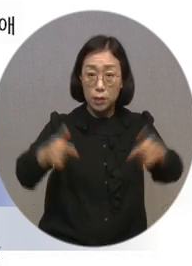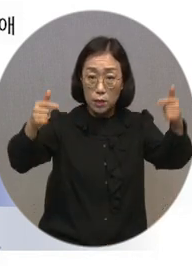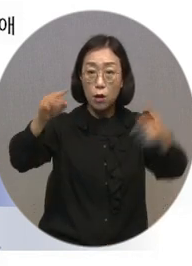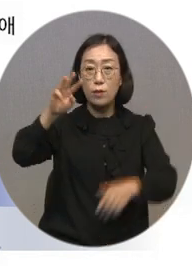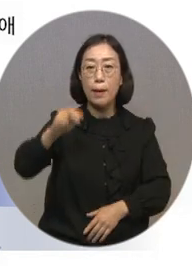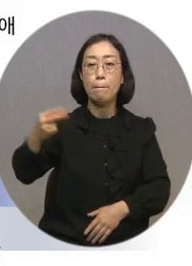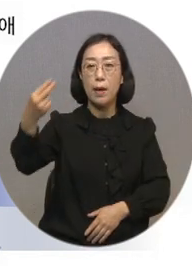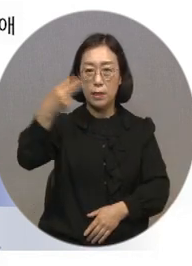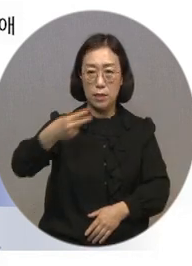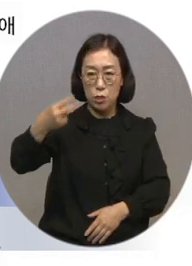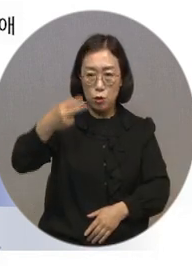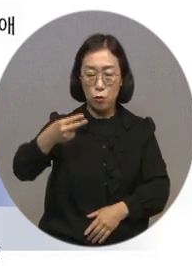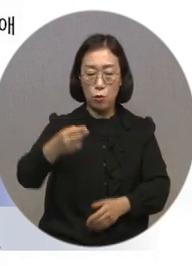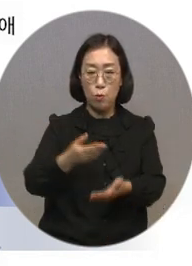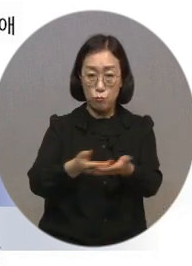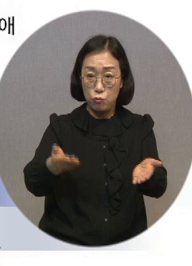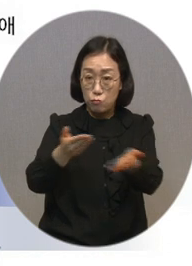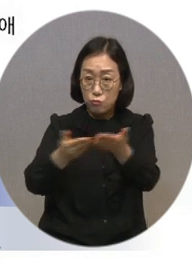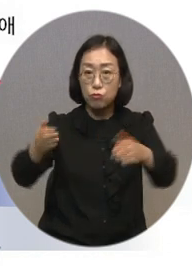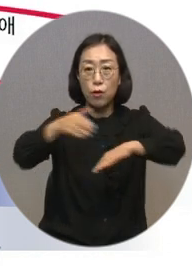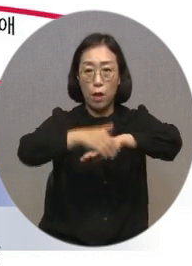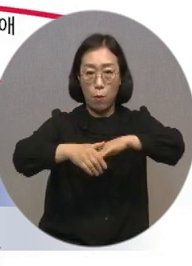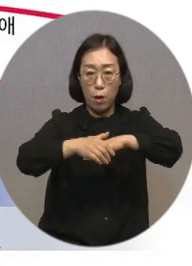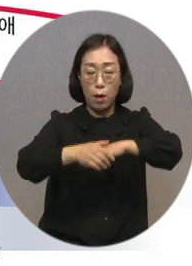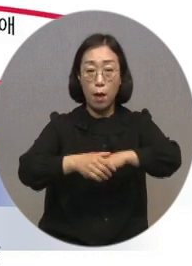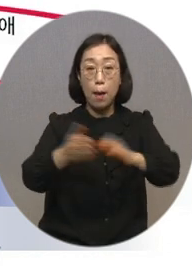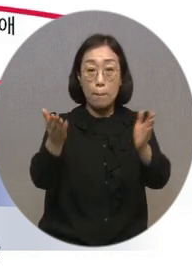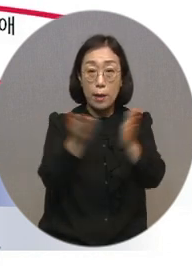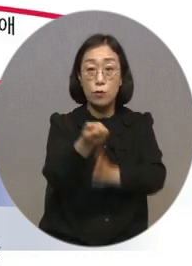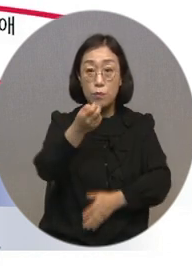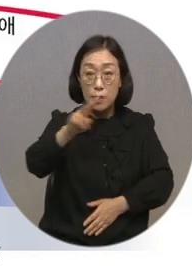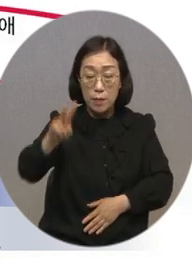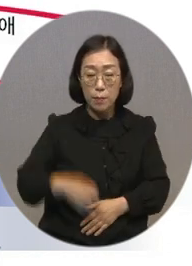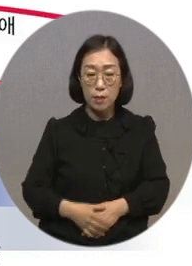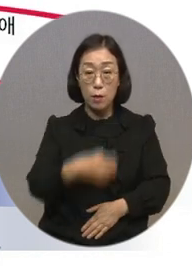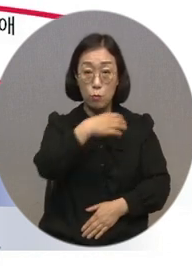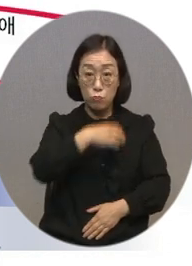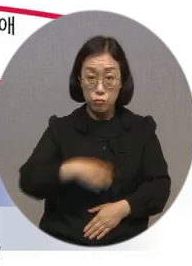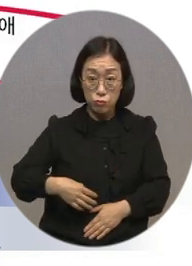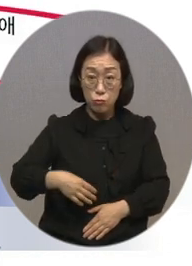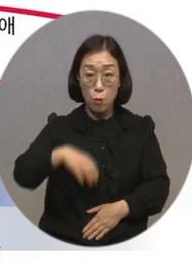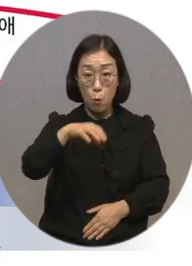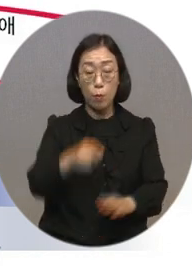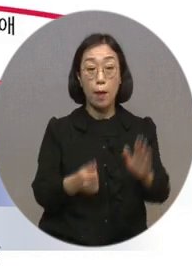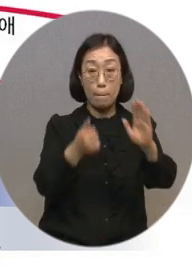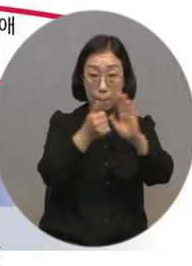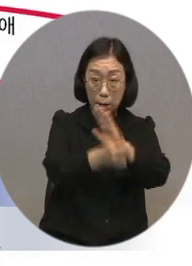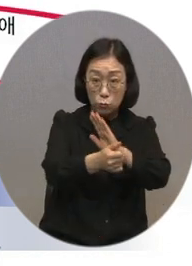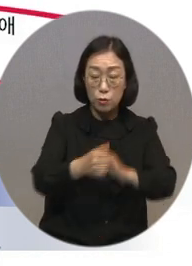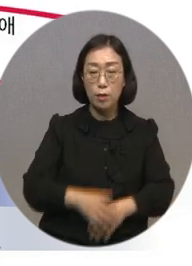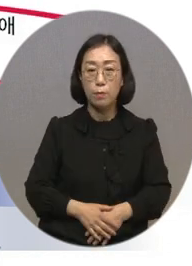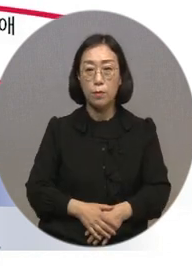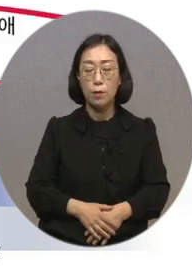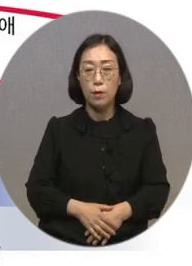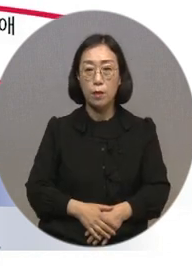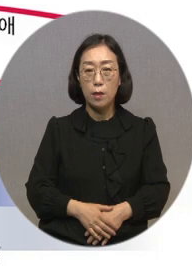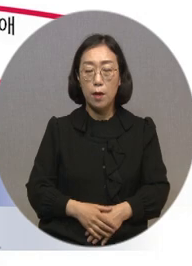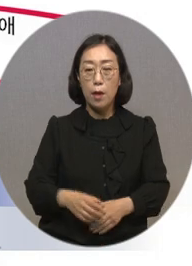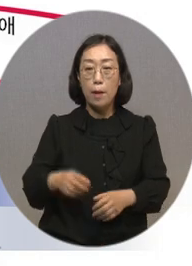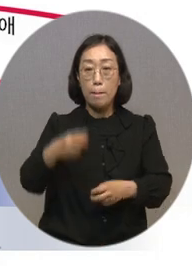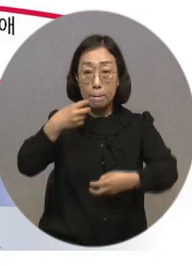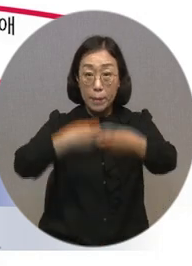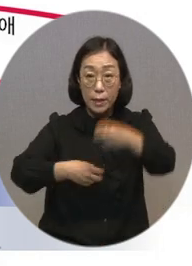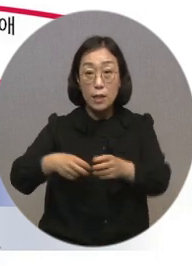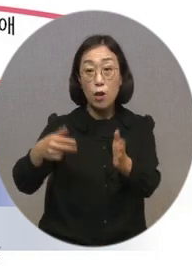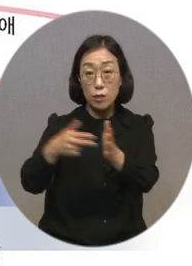2,000대를 지원합니다 마춤형 TV n 주민등록지 관할 읍면동 주민센터를 방문하거나 시청자 미디어